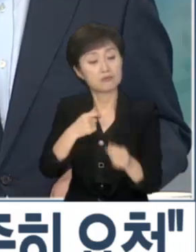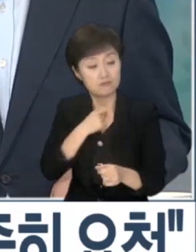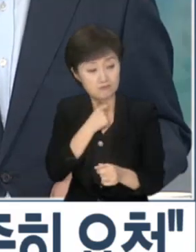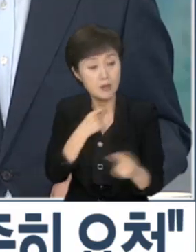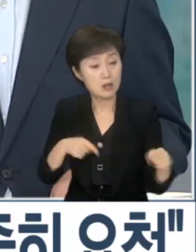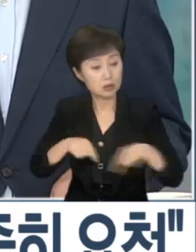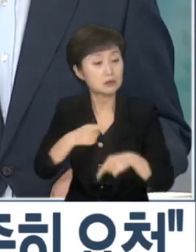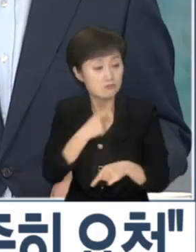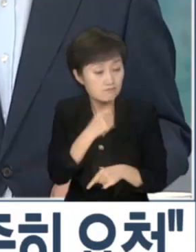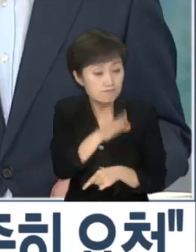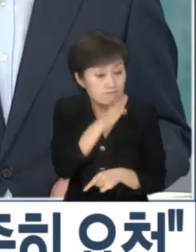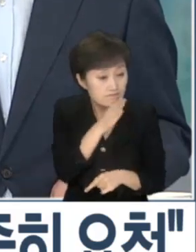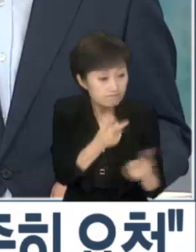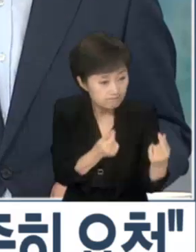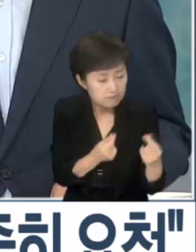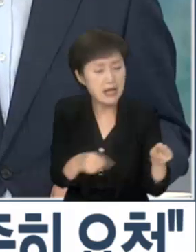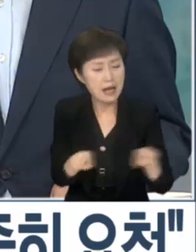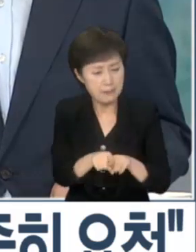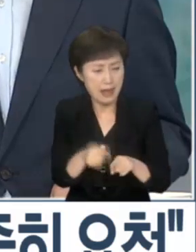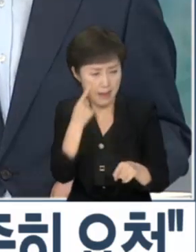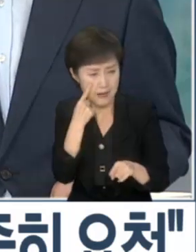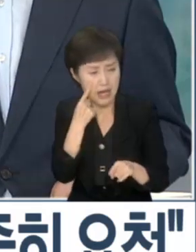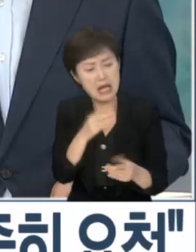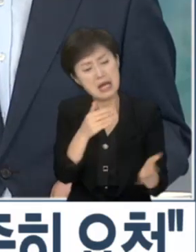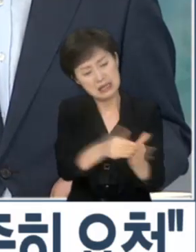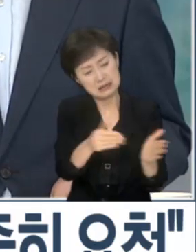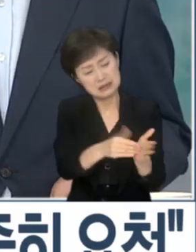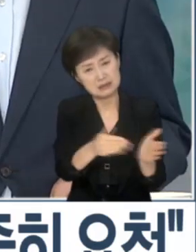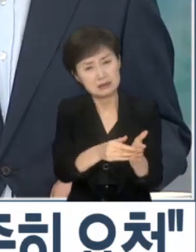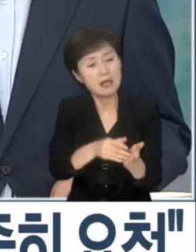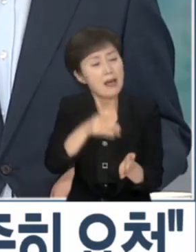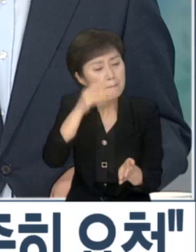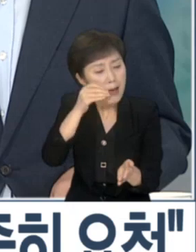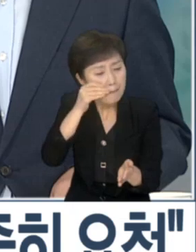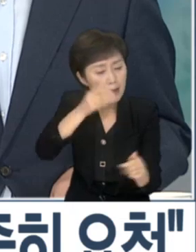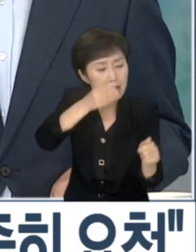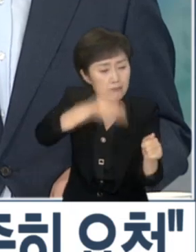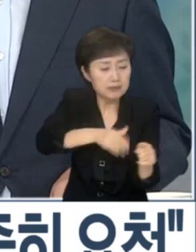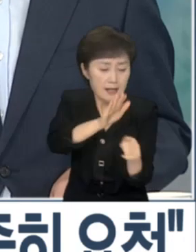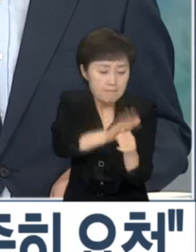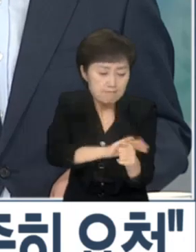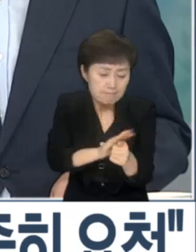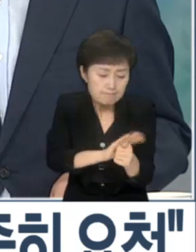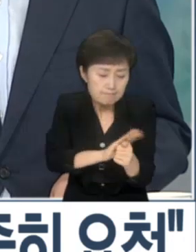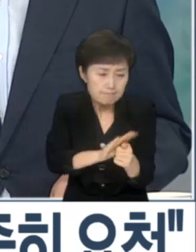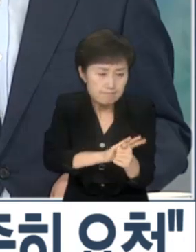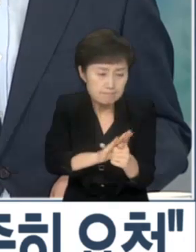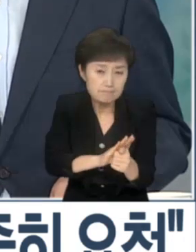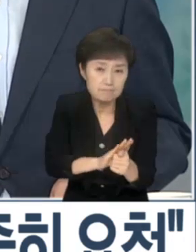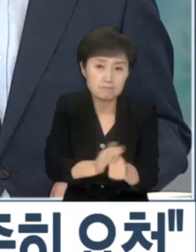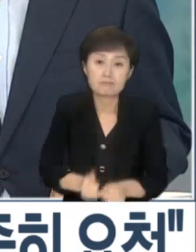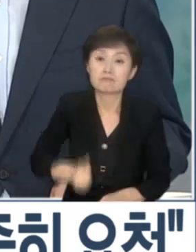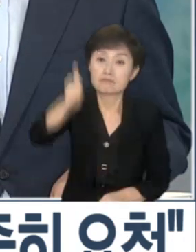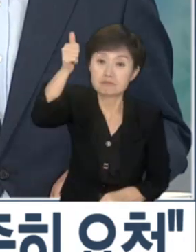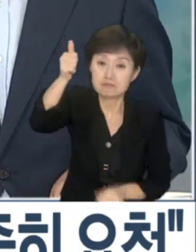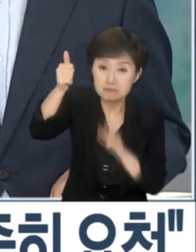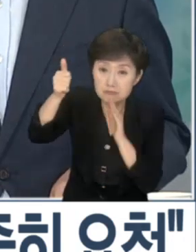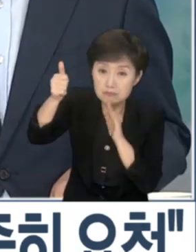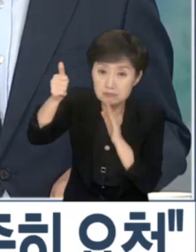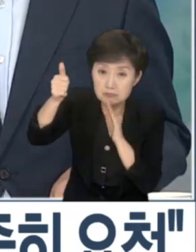사람이면 사라사 해 봅시다 멈추십시오라고 인정의 호소하는 것이 그게 돌이